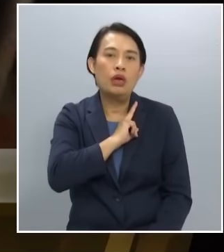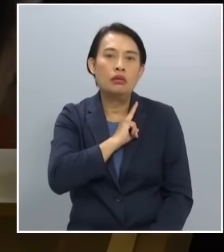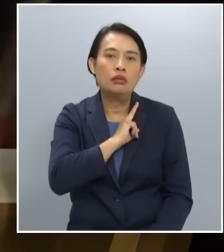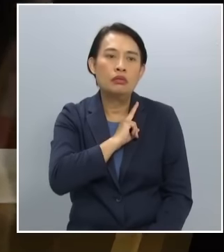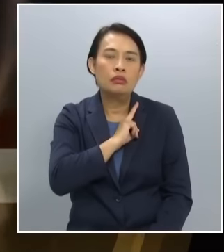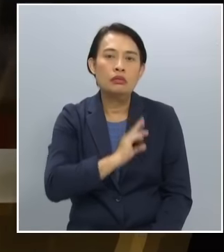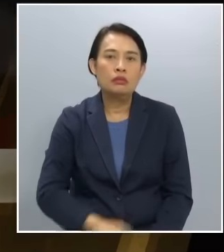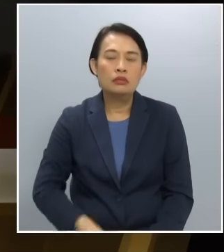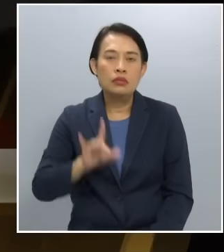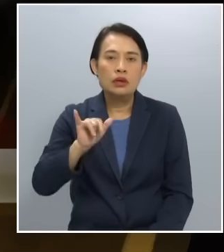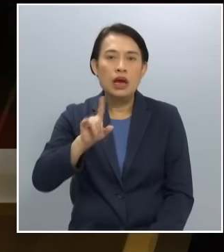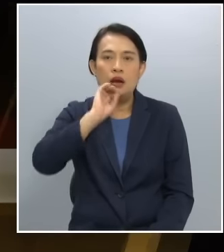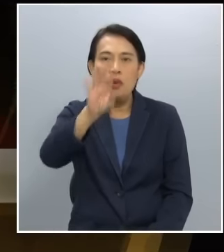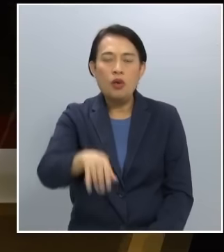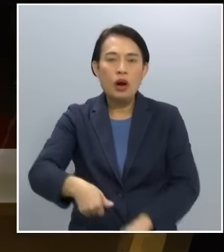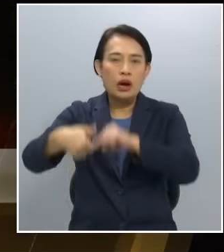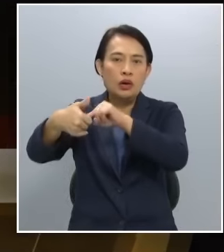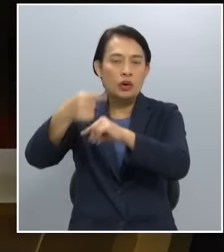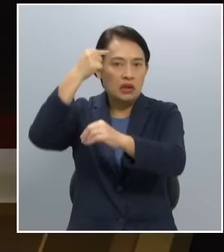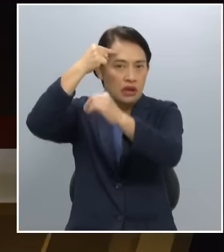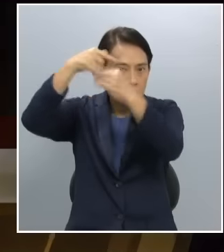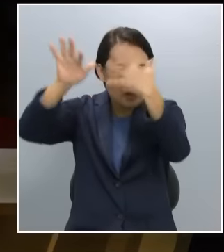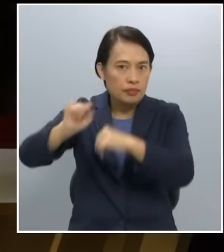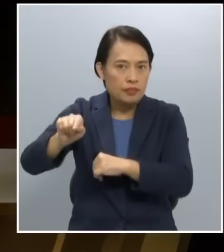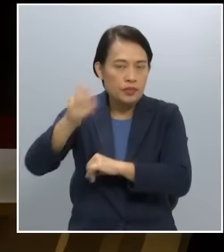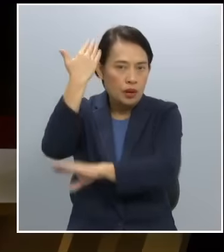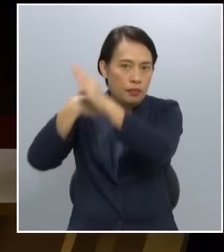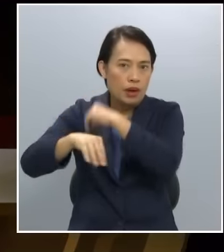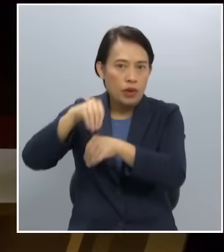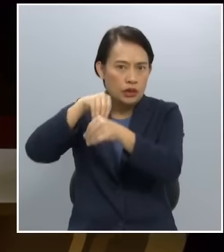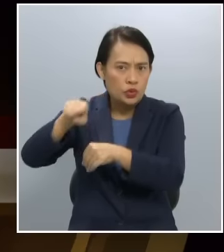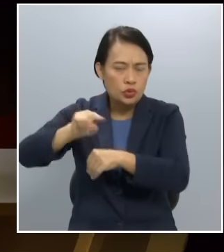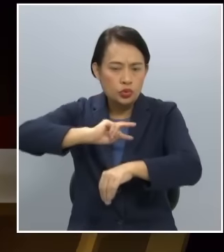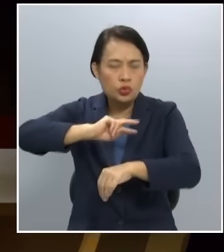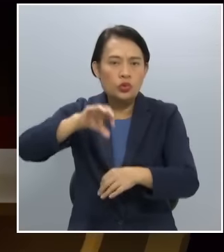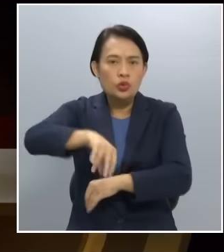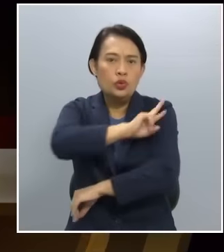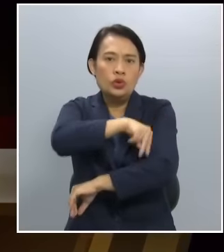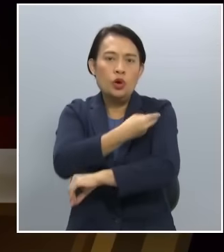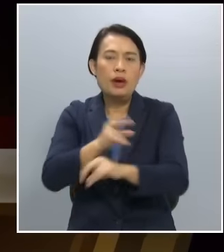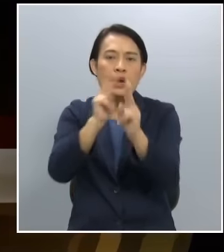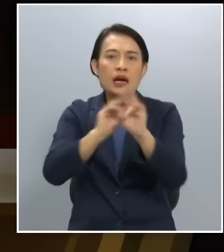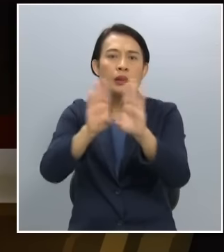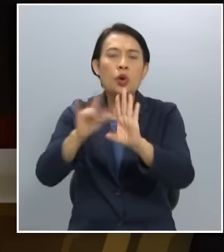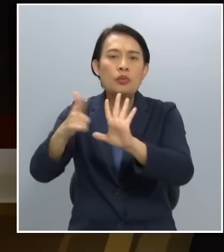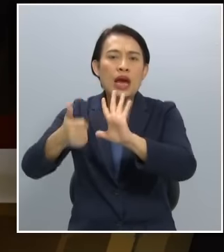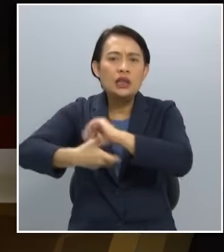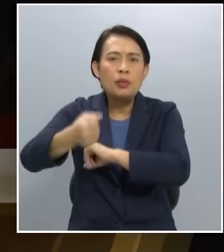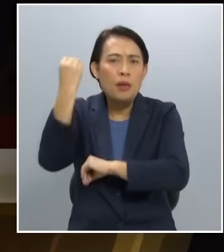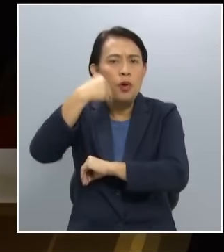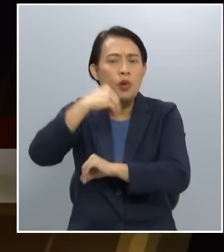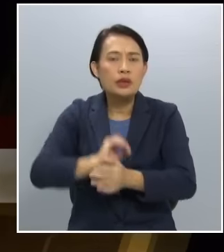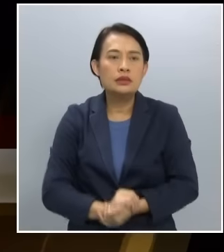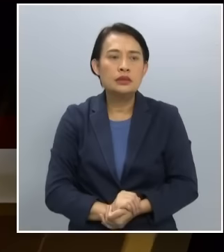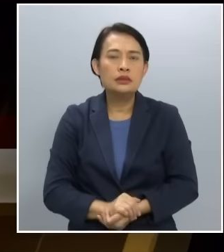ญาติอ้างว่าสมยศผู้ก่อเหตุป่วยจิตเวชมีประวัติรักึกษาที่โรงพยาบลนครปฐมต้องรับยาเป็นประจำปกติเขา